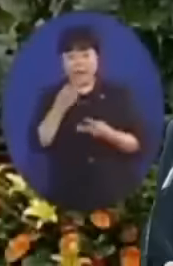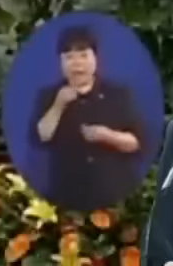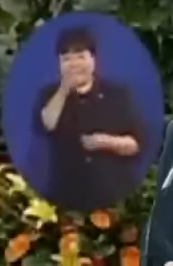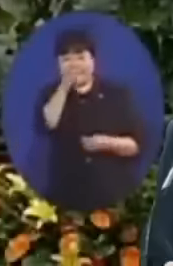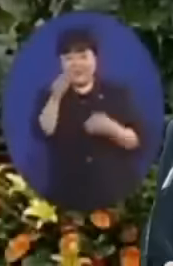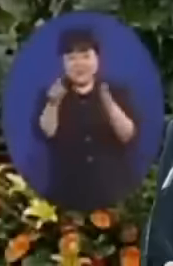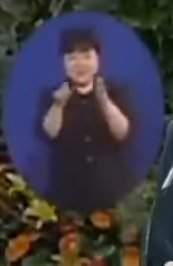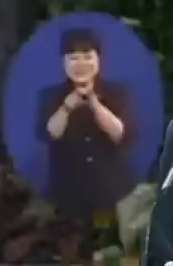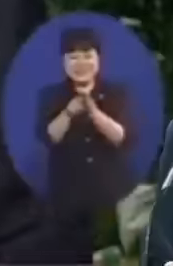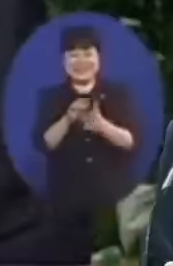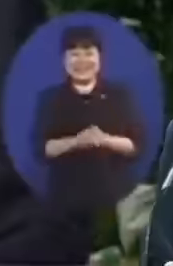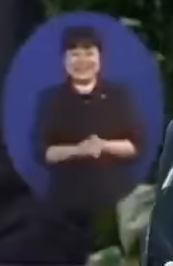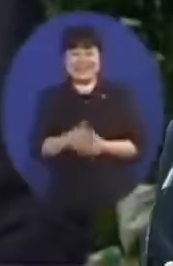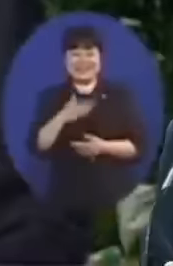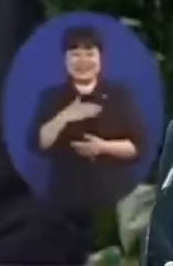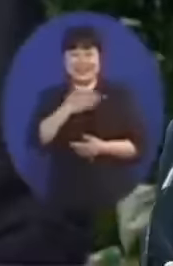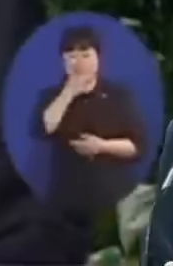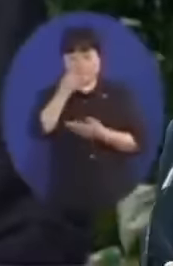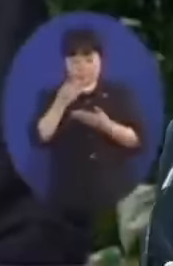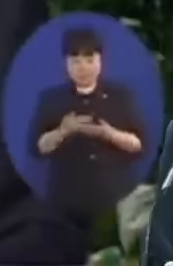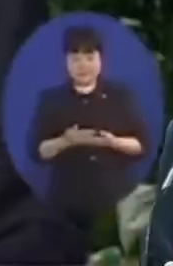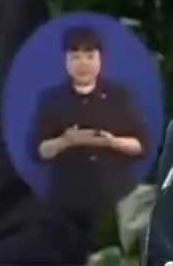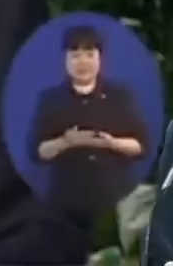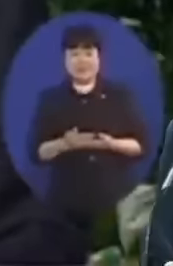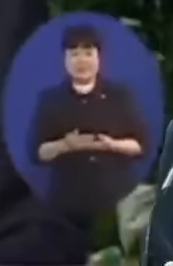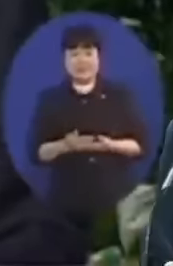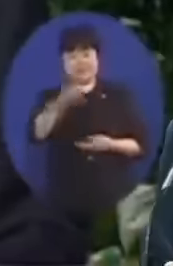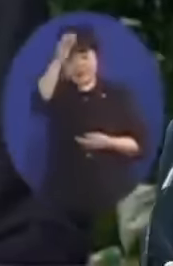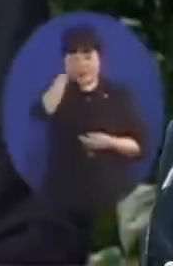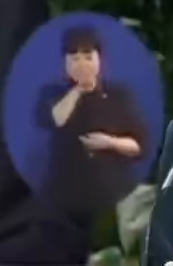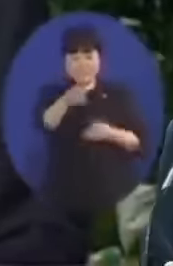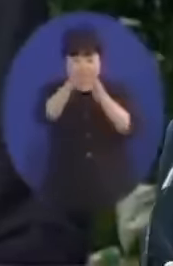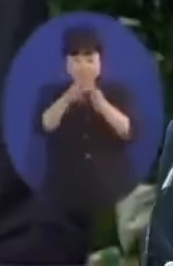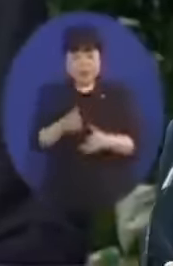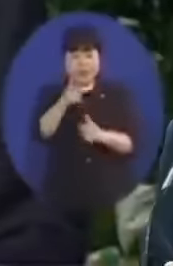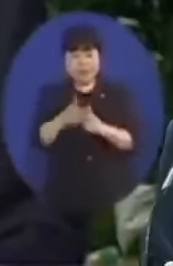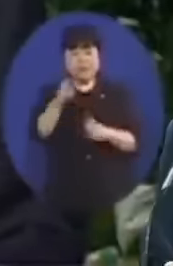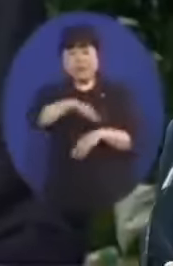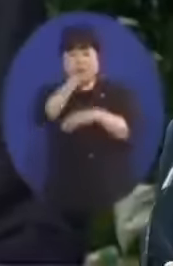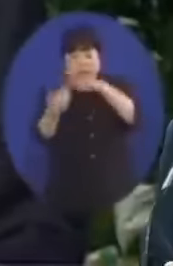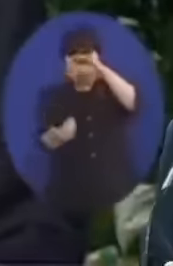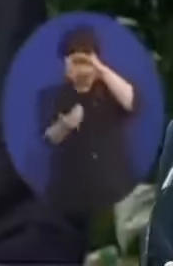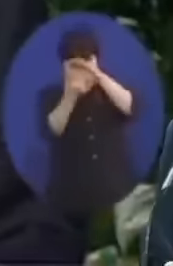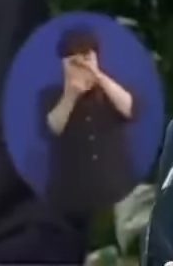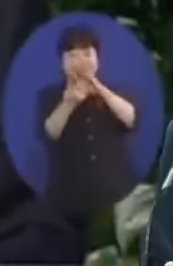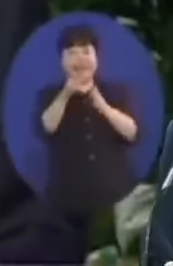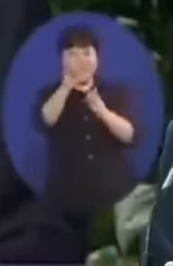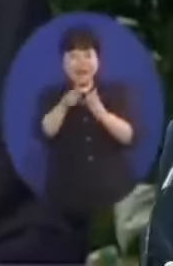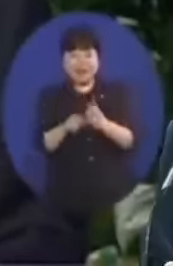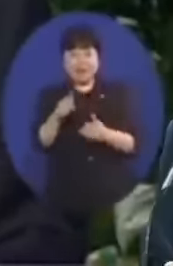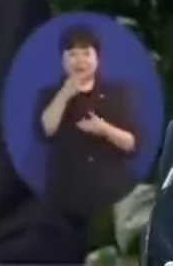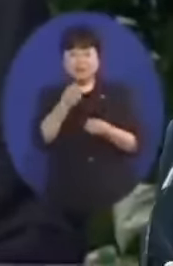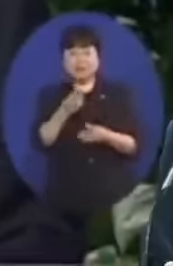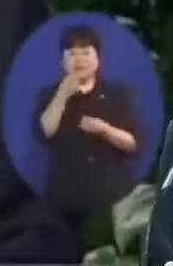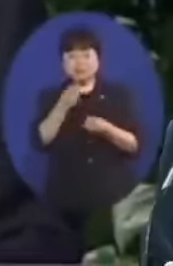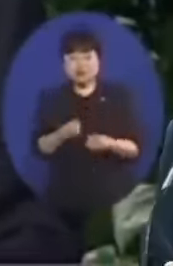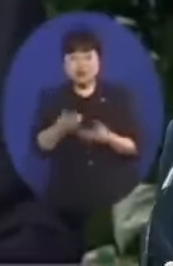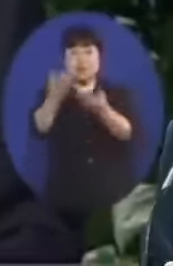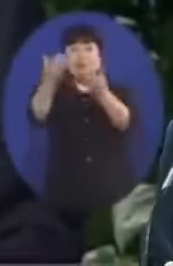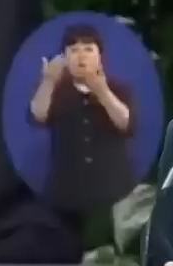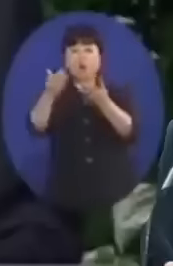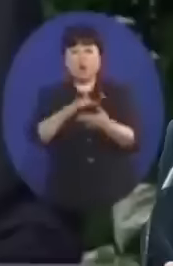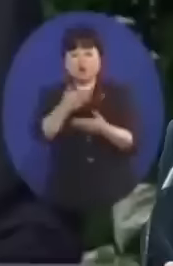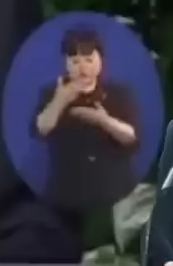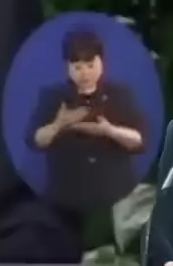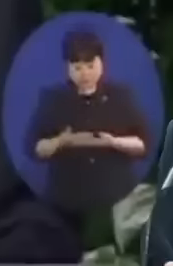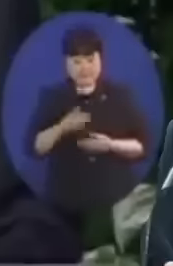것입니다. 내가 얼마나 복을 받았냐, 십자가를 통하여 예수님이 다 이루었다 하셨대. 오중복음과 삼중축복이